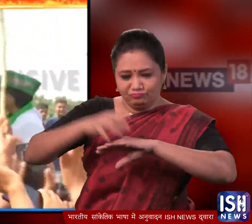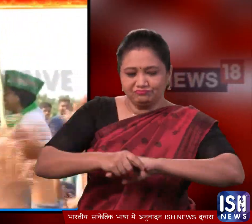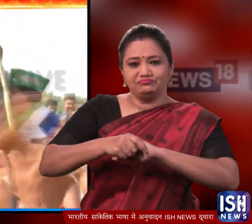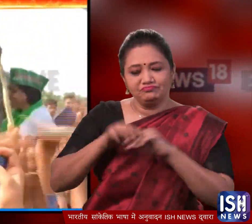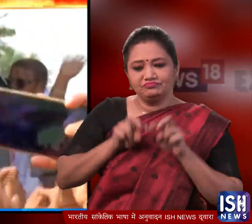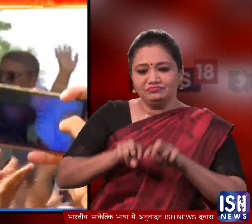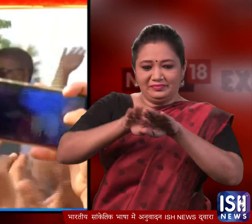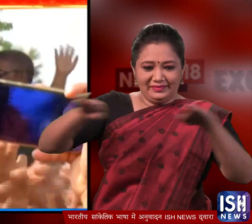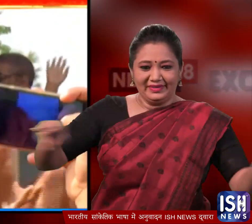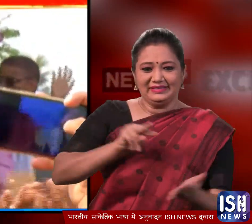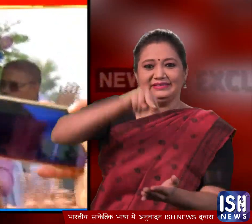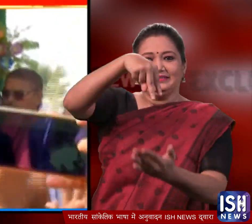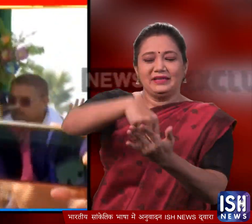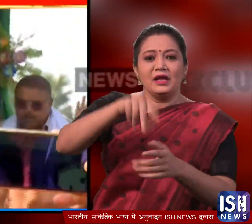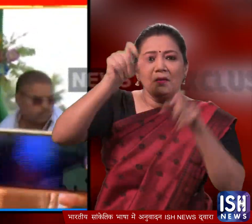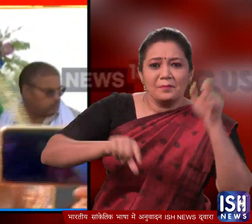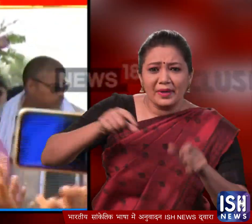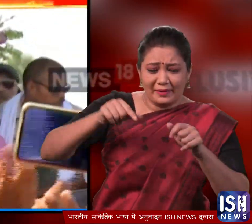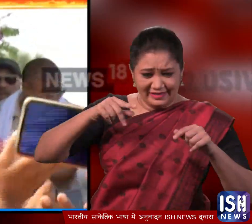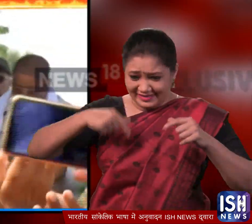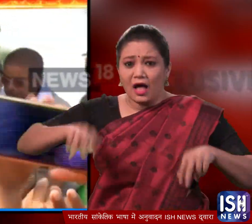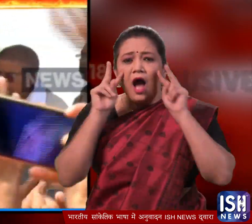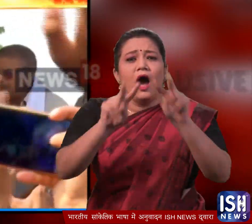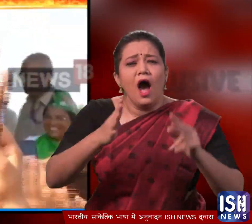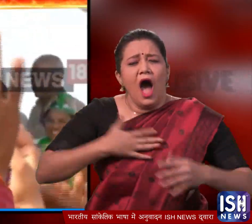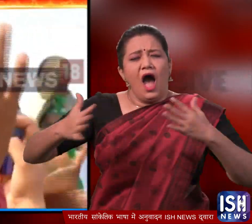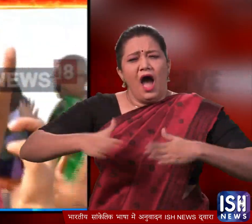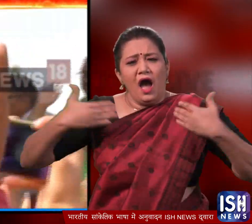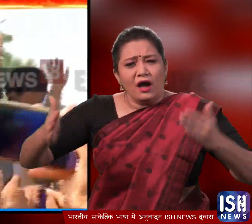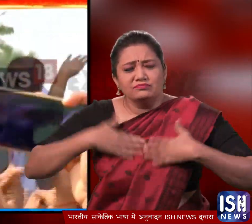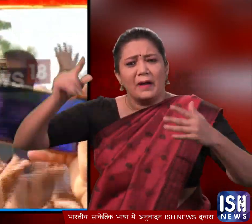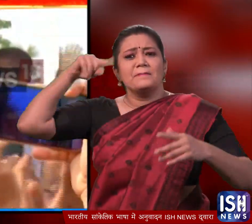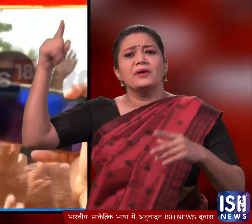पर पहुंचे, तो वहां मौजूद लोग उन्हें देखकर दीवाने हो गए।